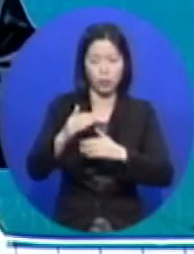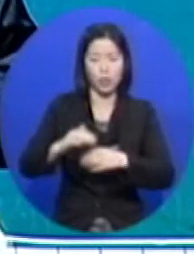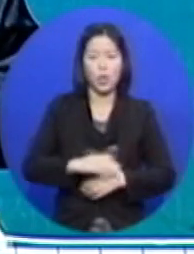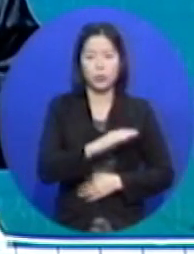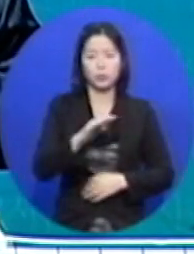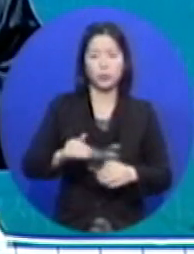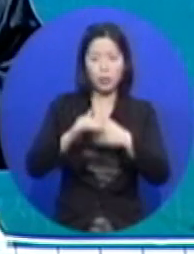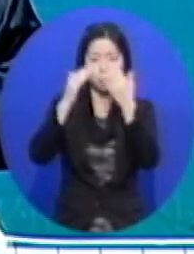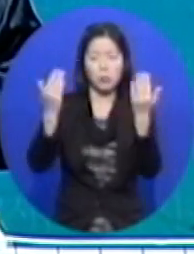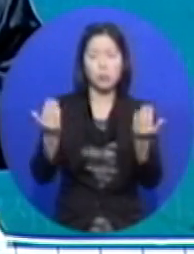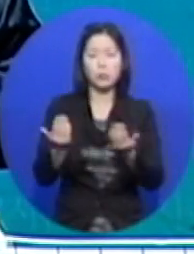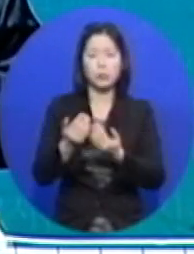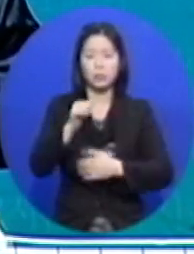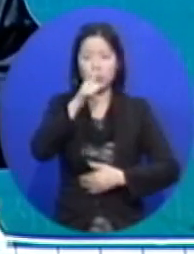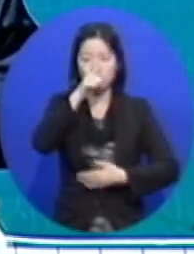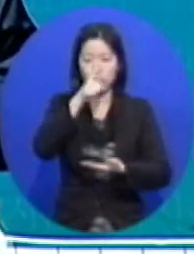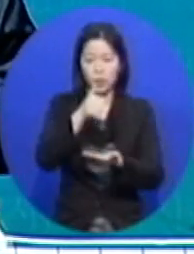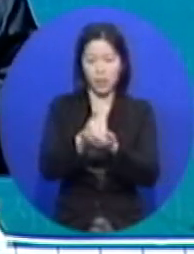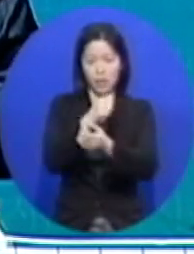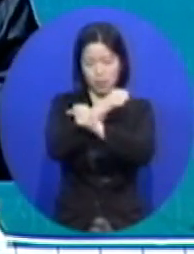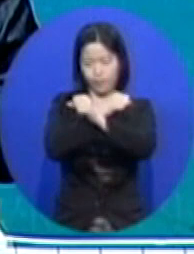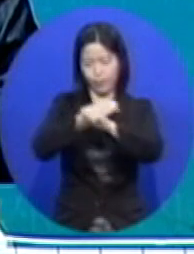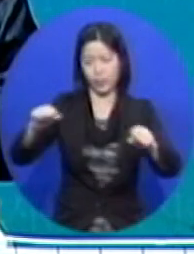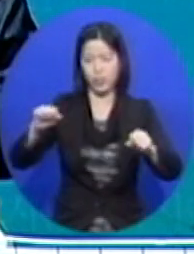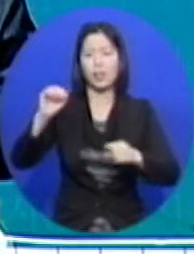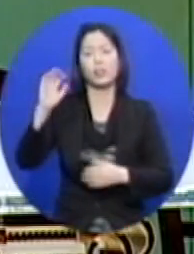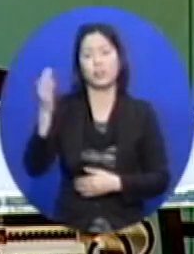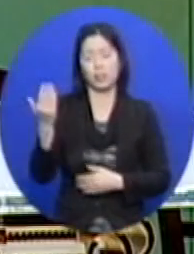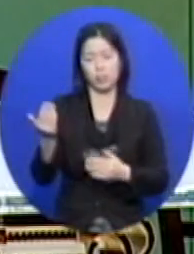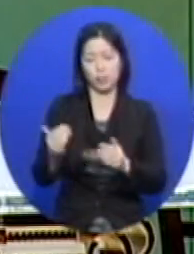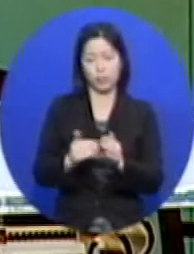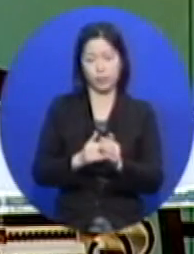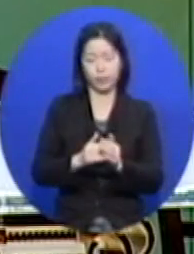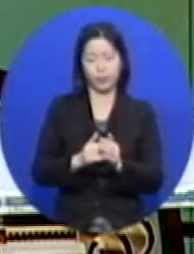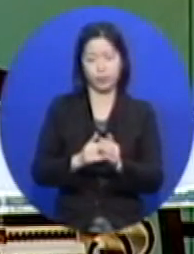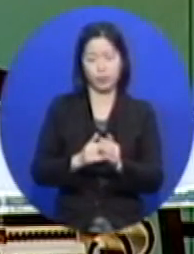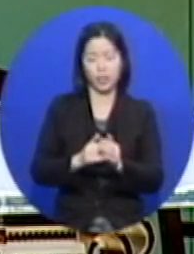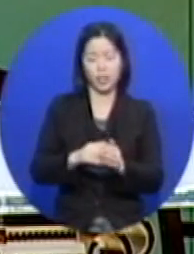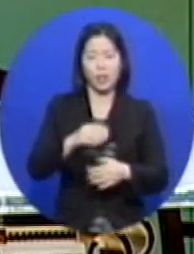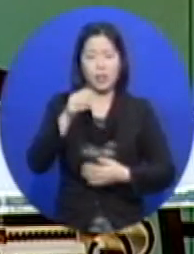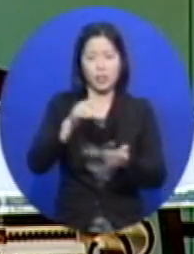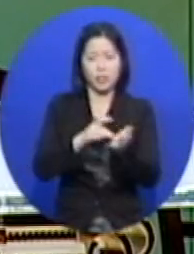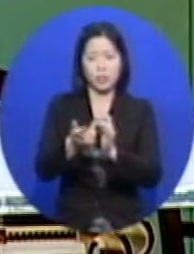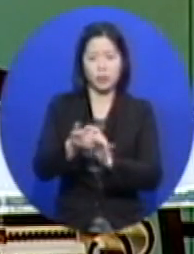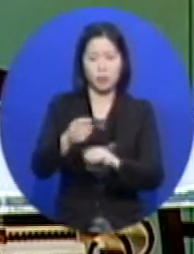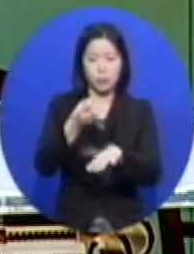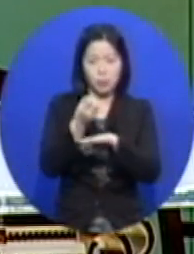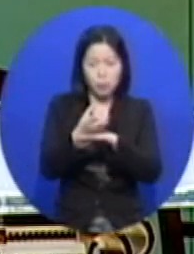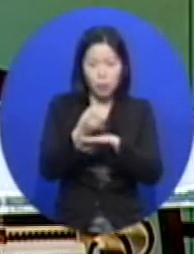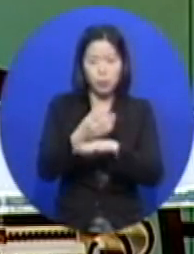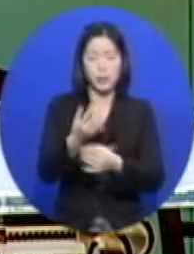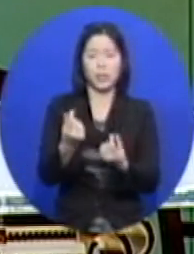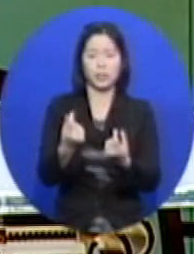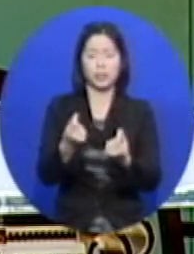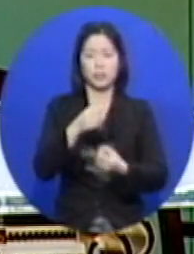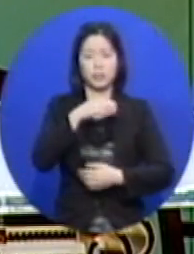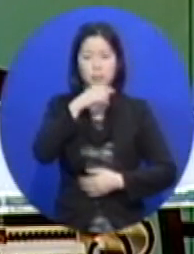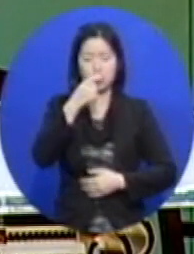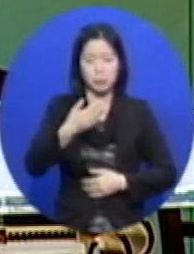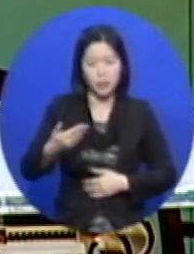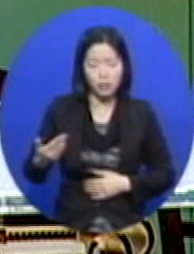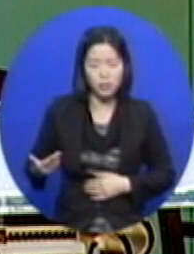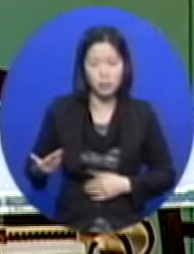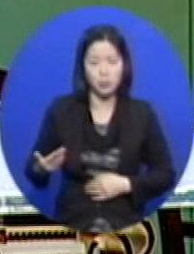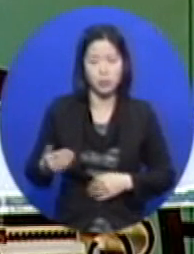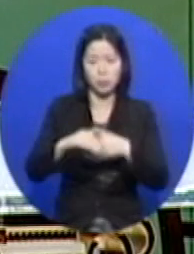죄가 사함을 받은 거에요 예수님이 십자가에서 보배 같은 피를 흘리 심으로 우리의 모든 죄가